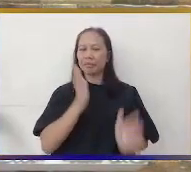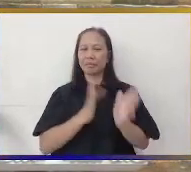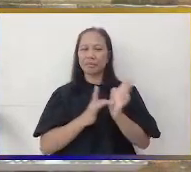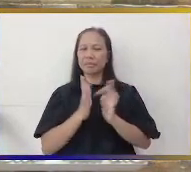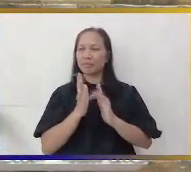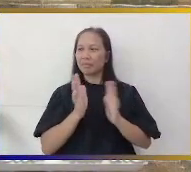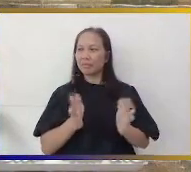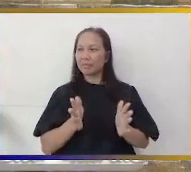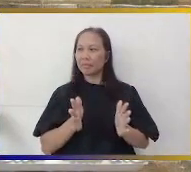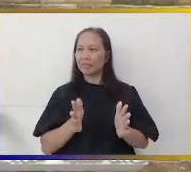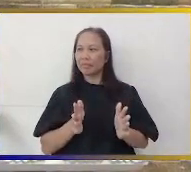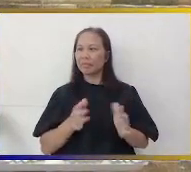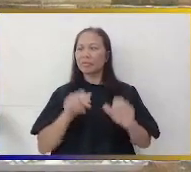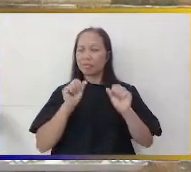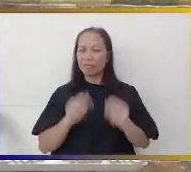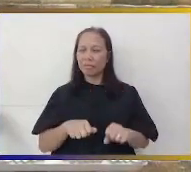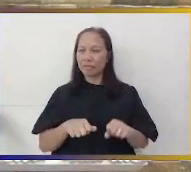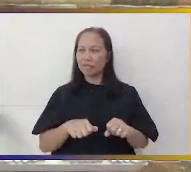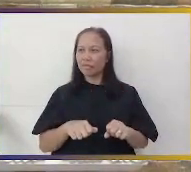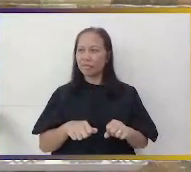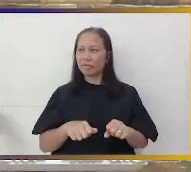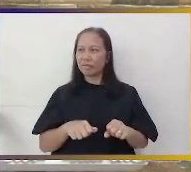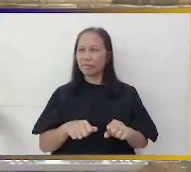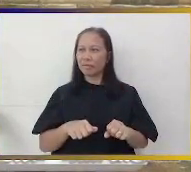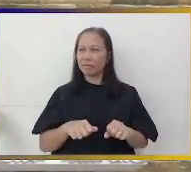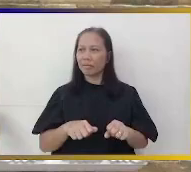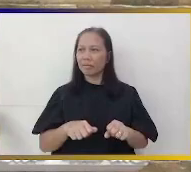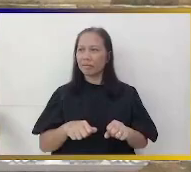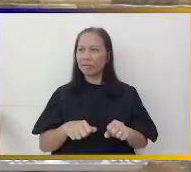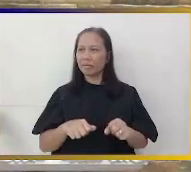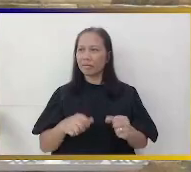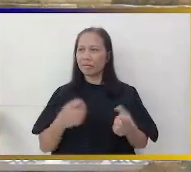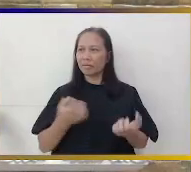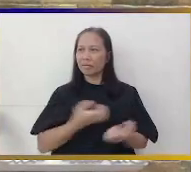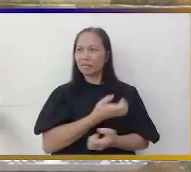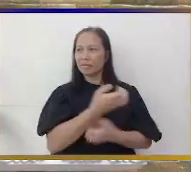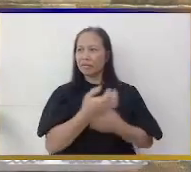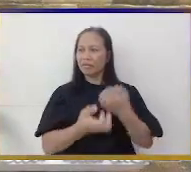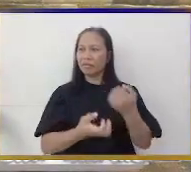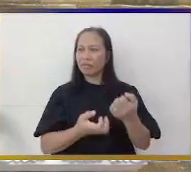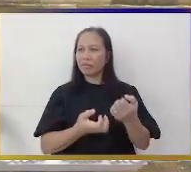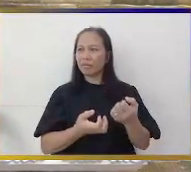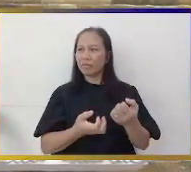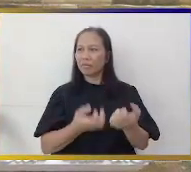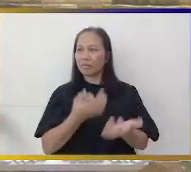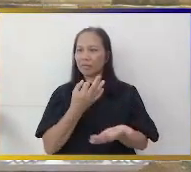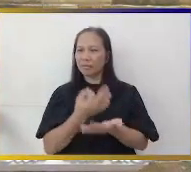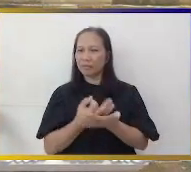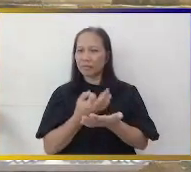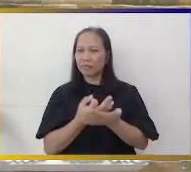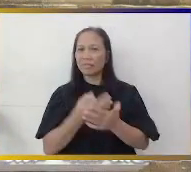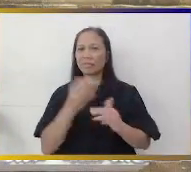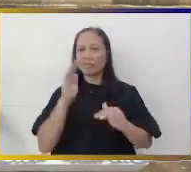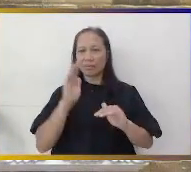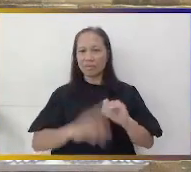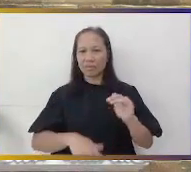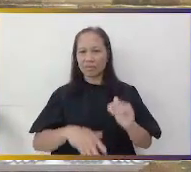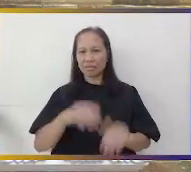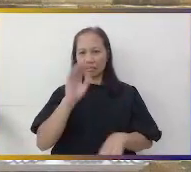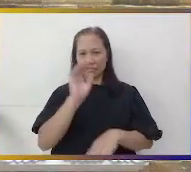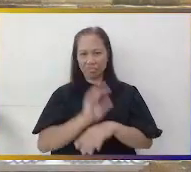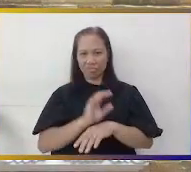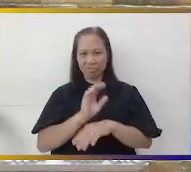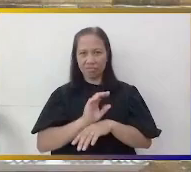ang kayang ipagpaliban ang kanilang pagkakakitaan over sa kanilang